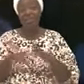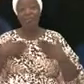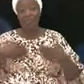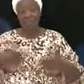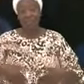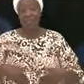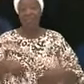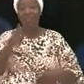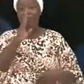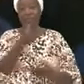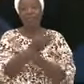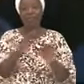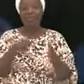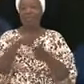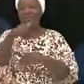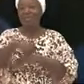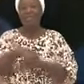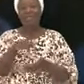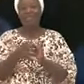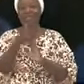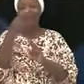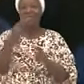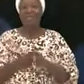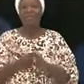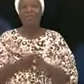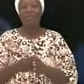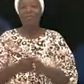sera libéré ce soir